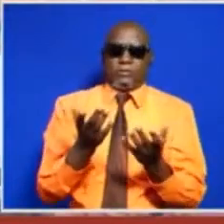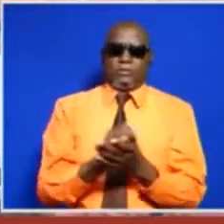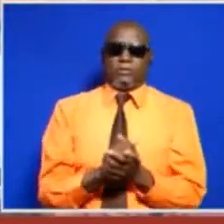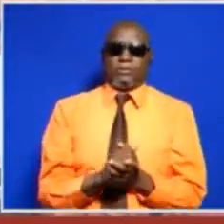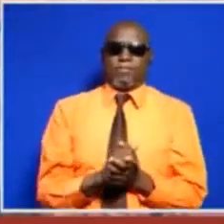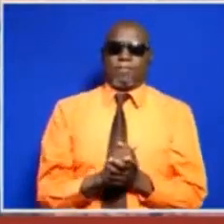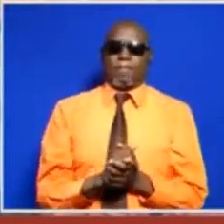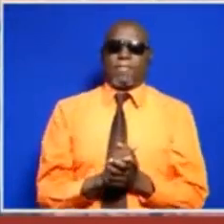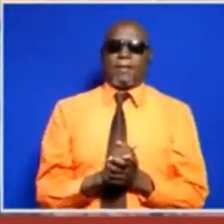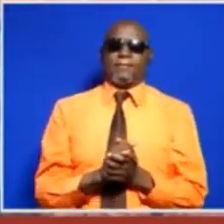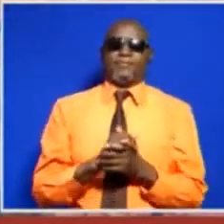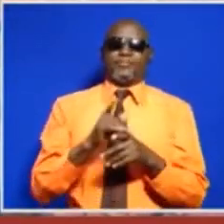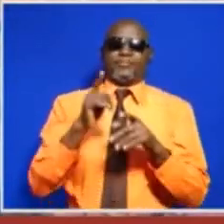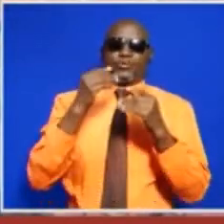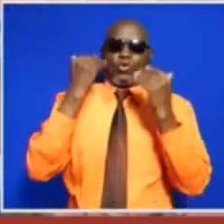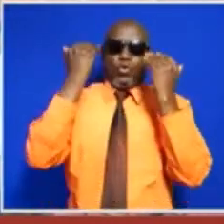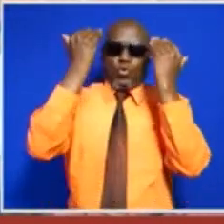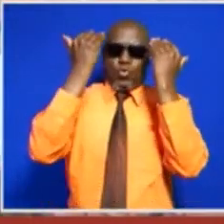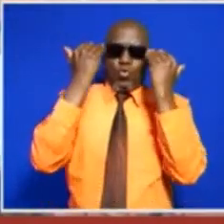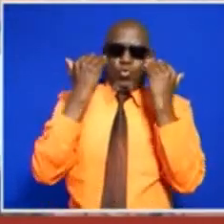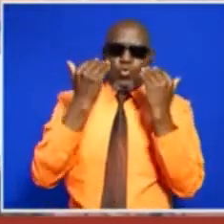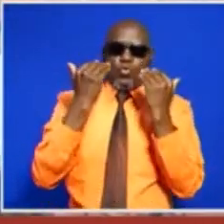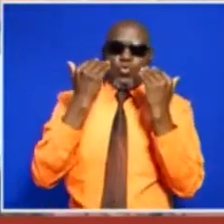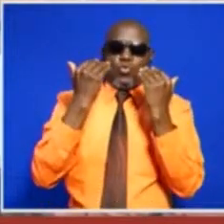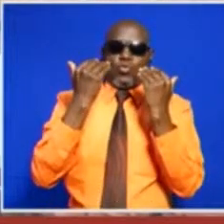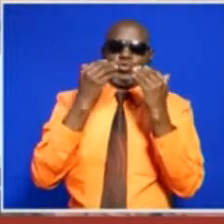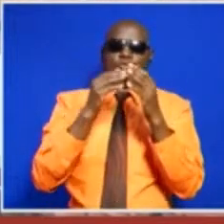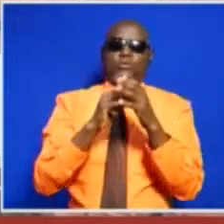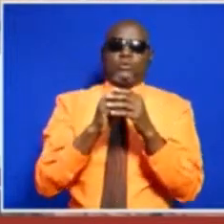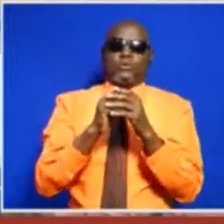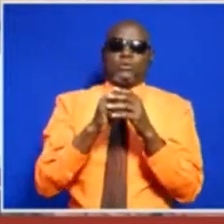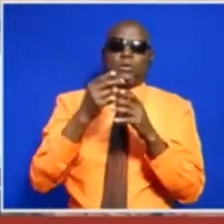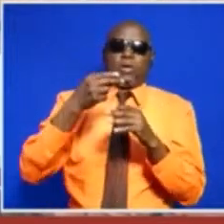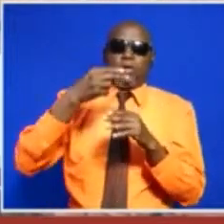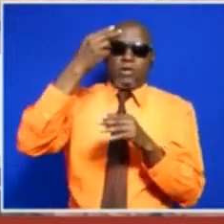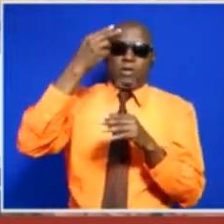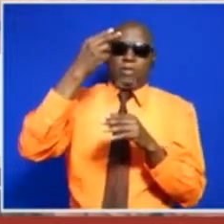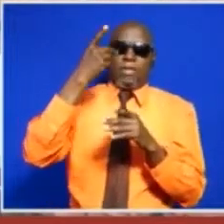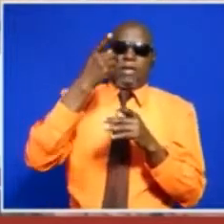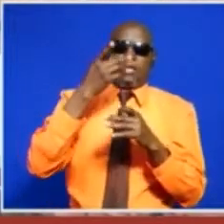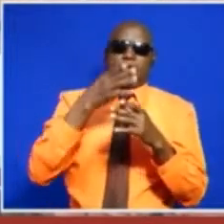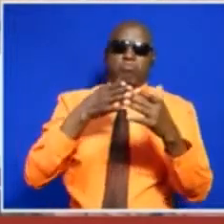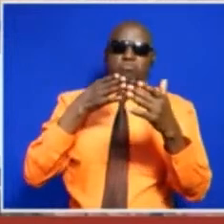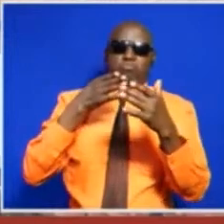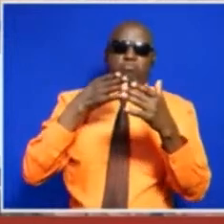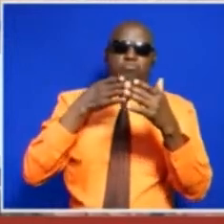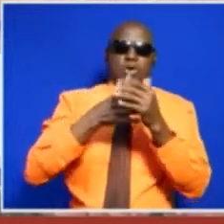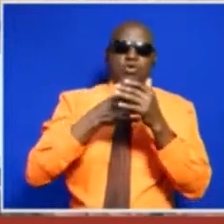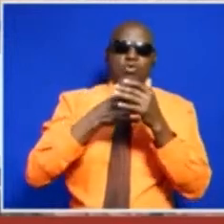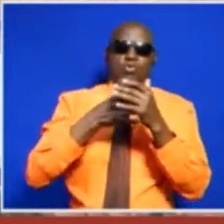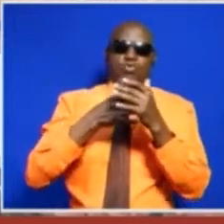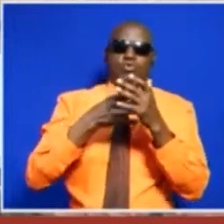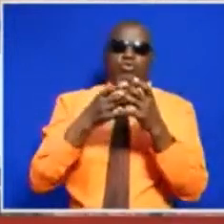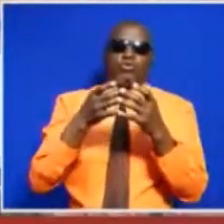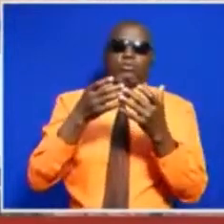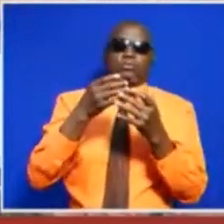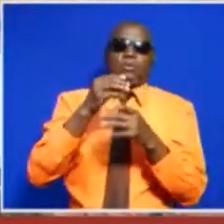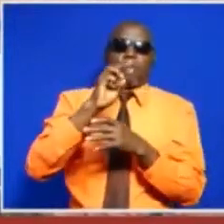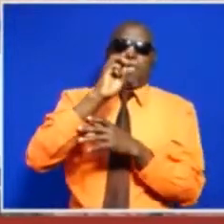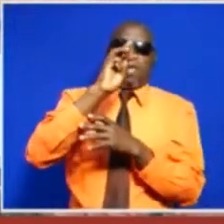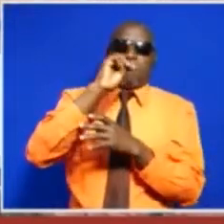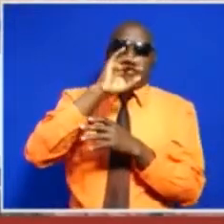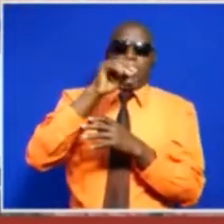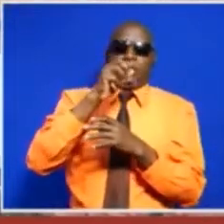Na mtazamaji, mahakama kuu imesimamisha kukamatwa kwa wabunge wawili James Gakuya na Meja Don kuhusu ufadhili